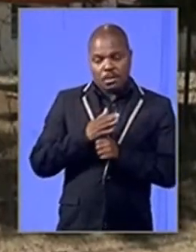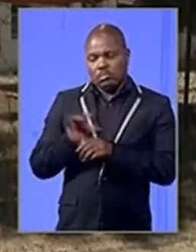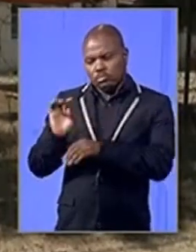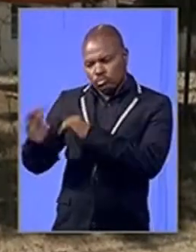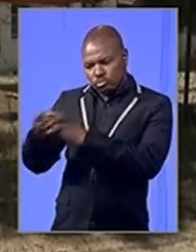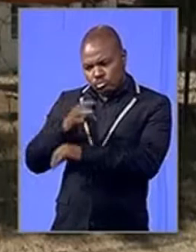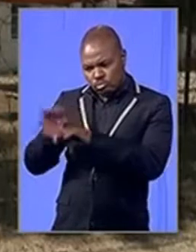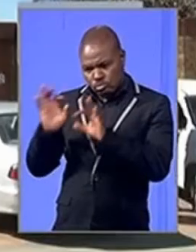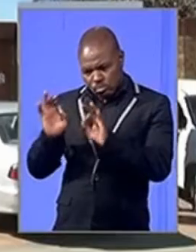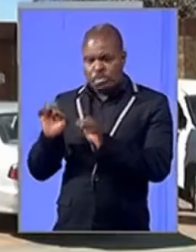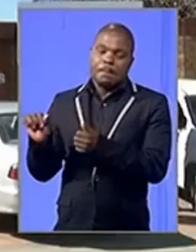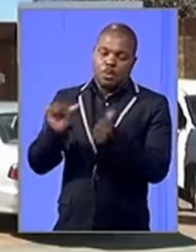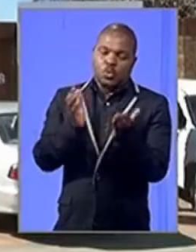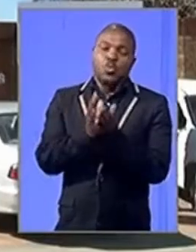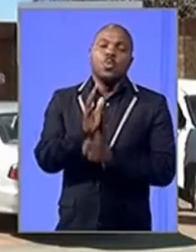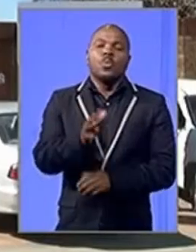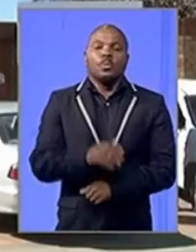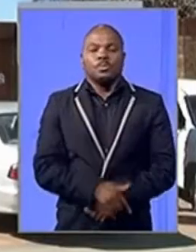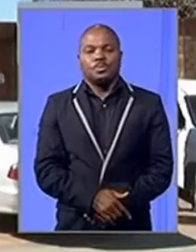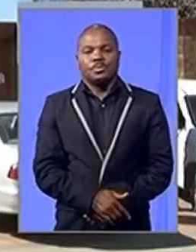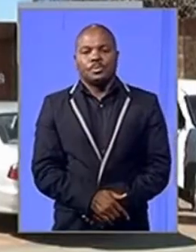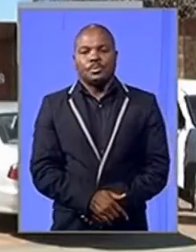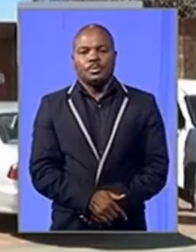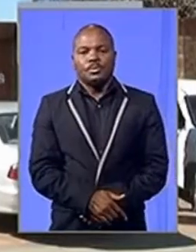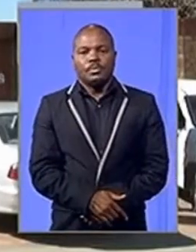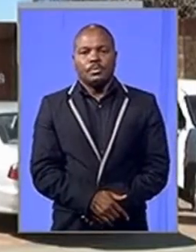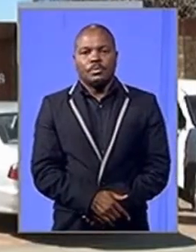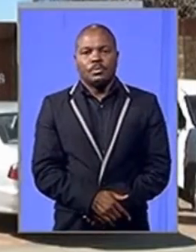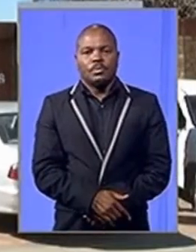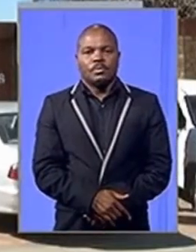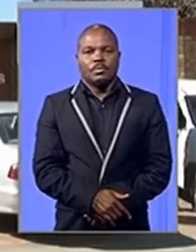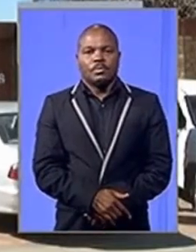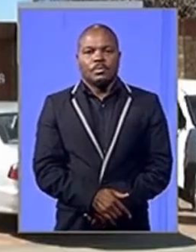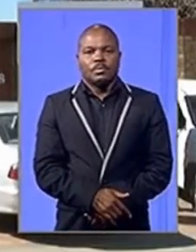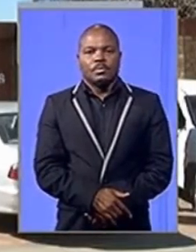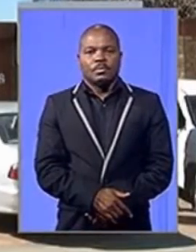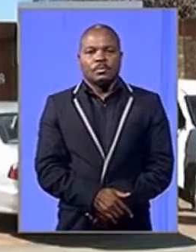hae ha maikutlo. Thabo Katsande, SABC News, Thaba Nchu.